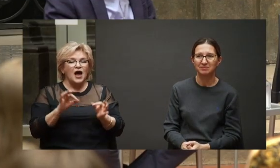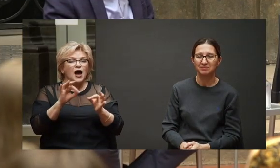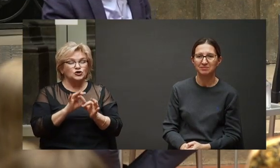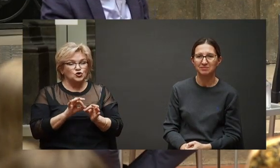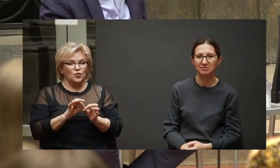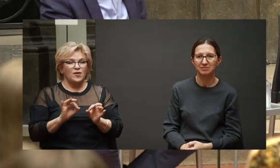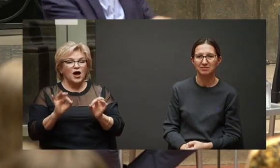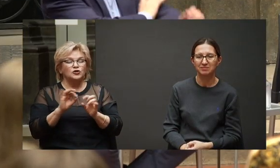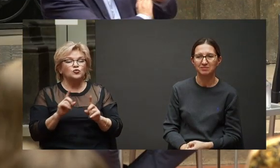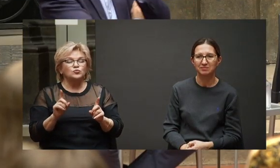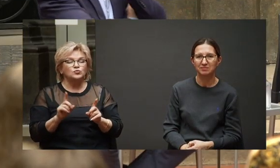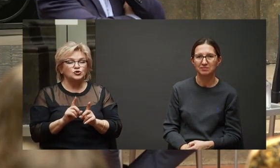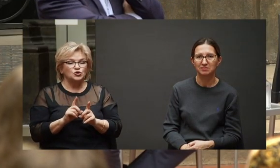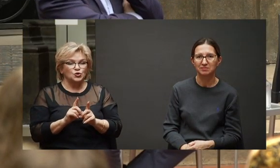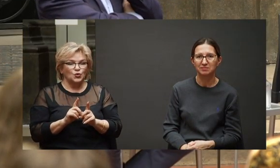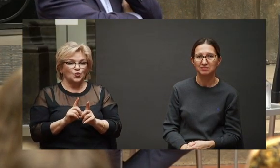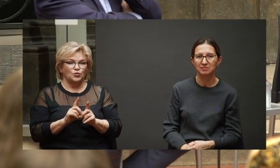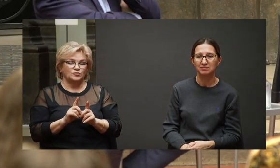что